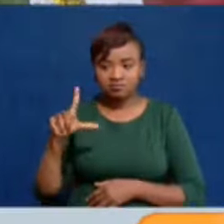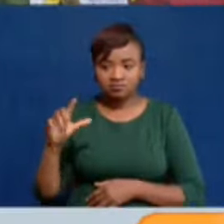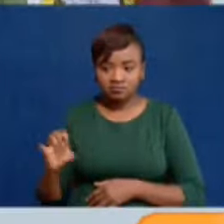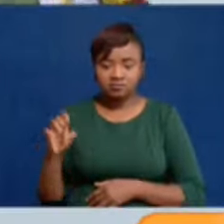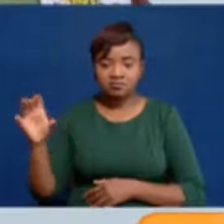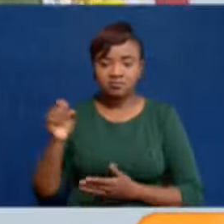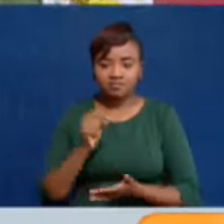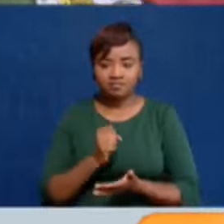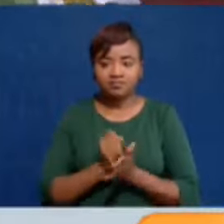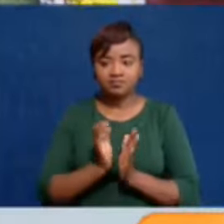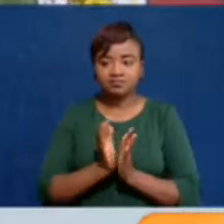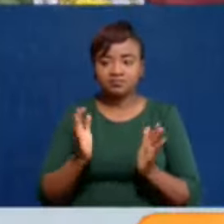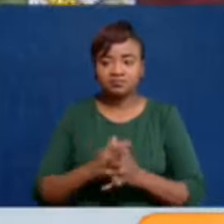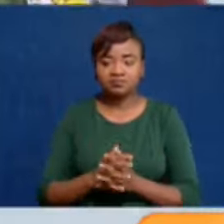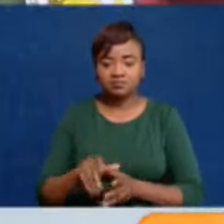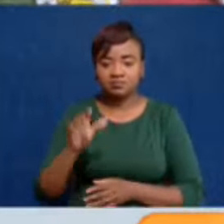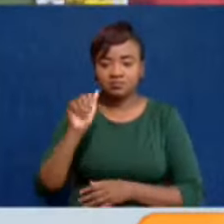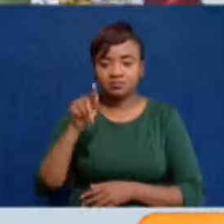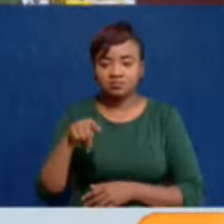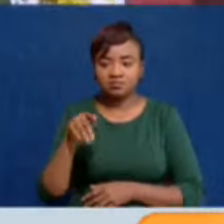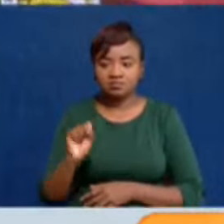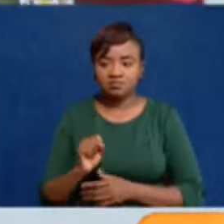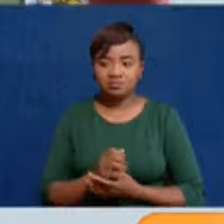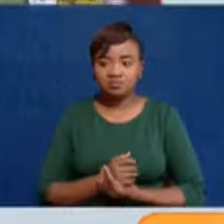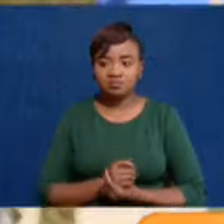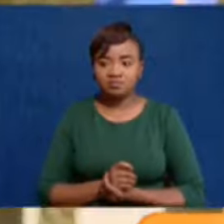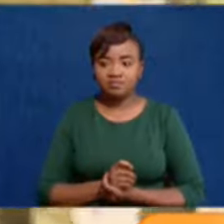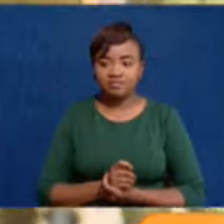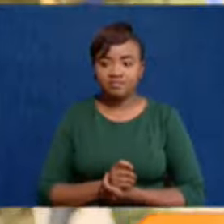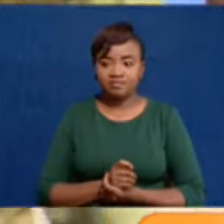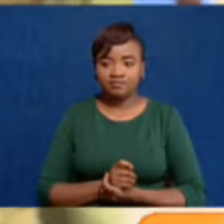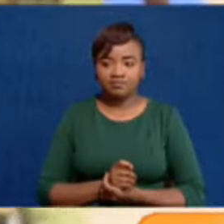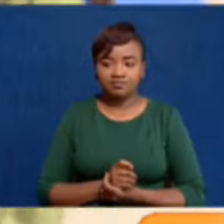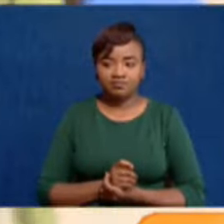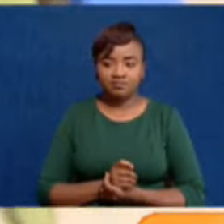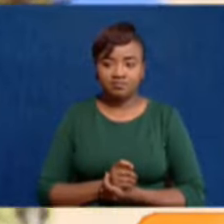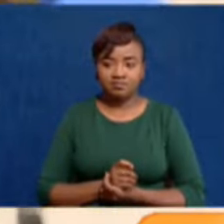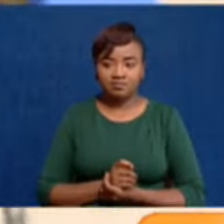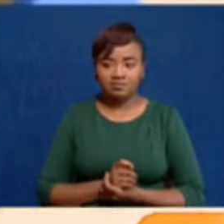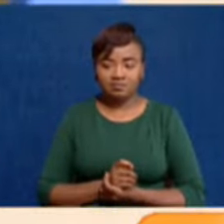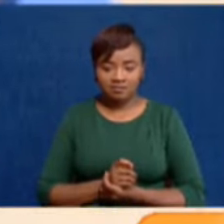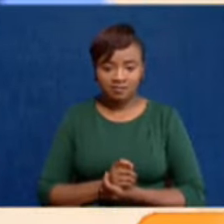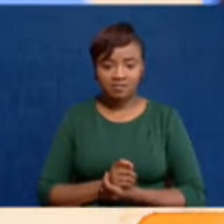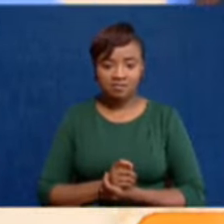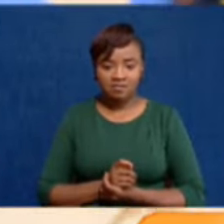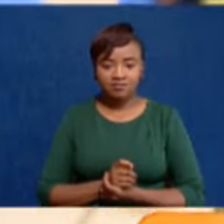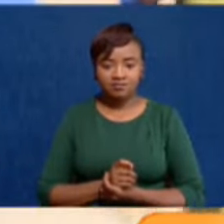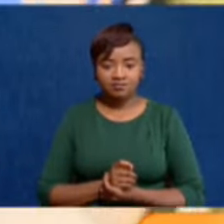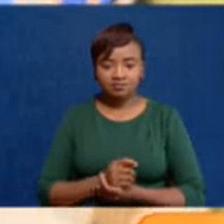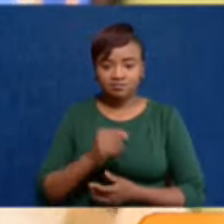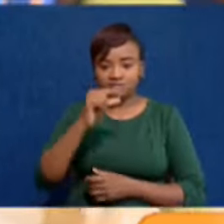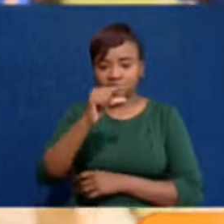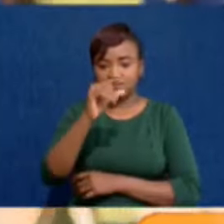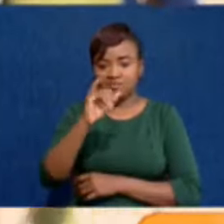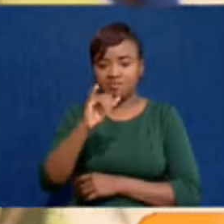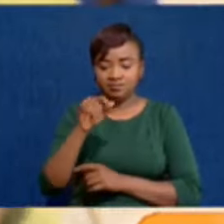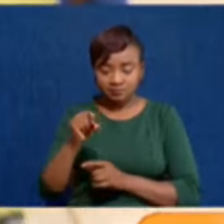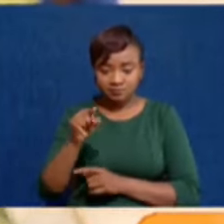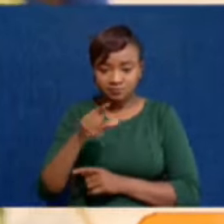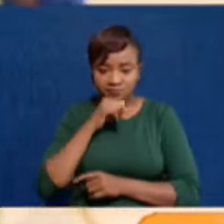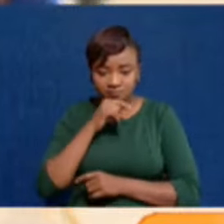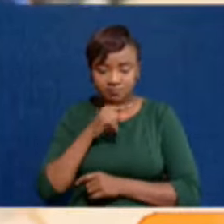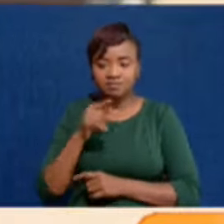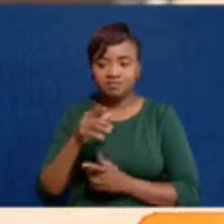ya polisi wa utawala APS. Naam, ni mara ya kwanza kwake kaimu inspekta jenerali wa polisi Gilbert Masengeli